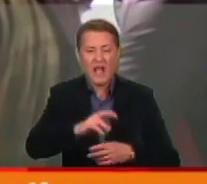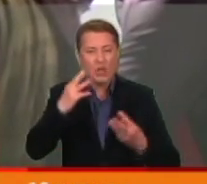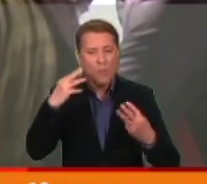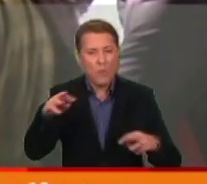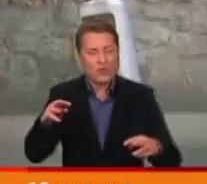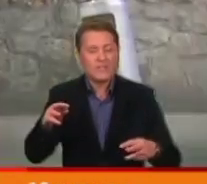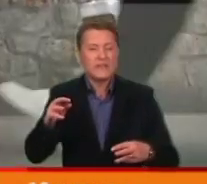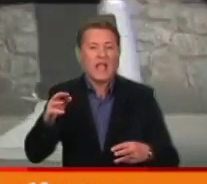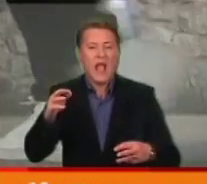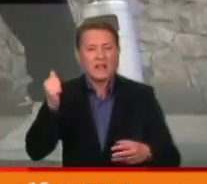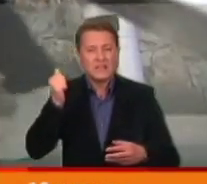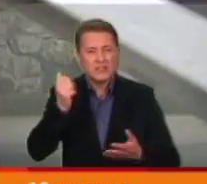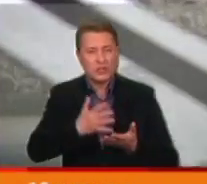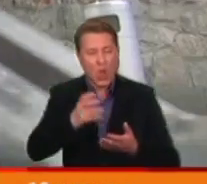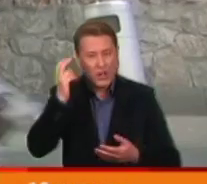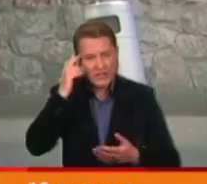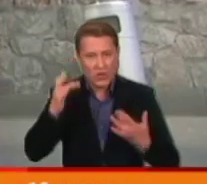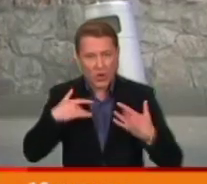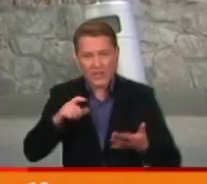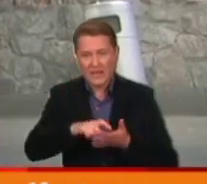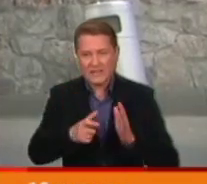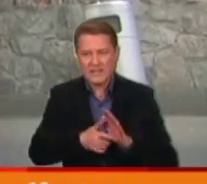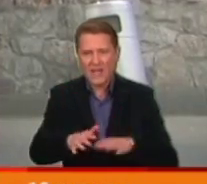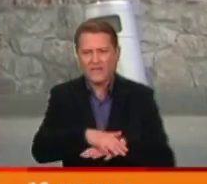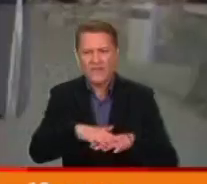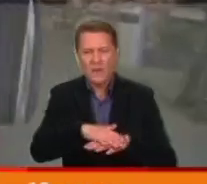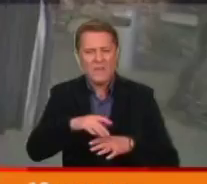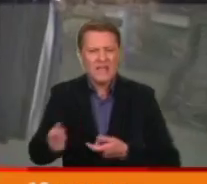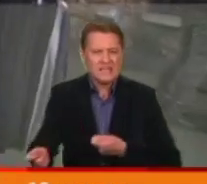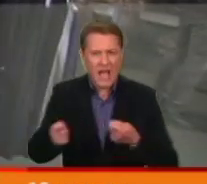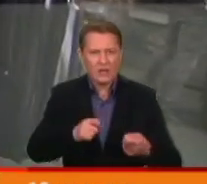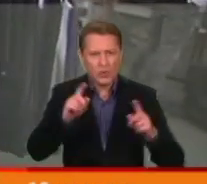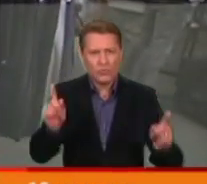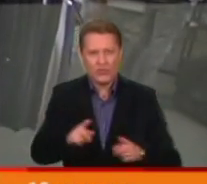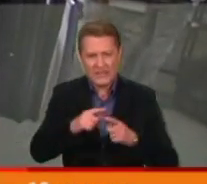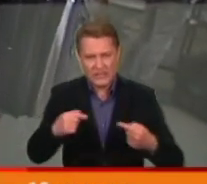столичних концертних зал – натовп. Молодики тянуть музичні інструменти.